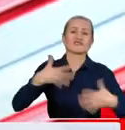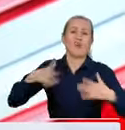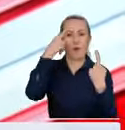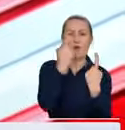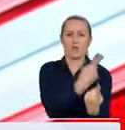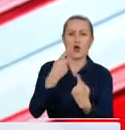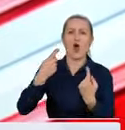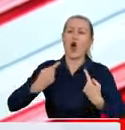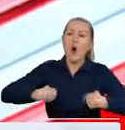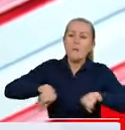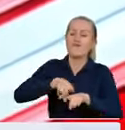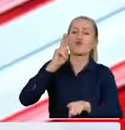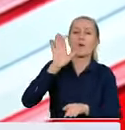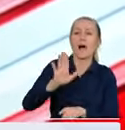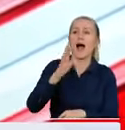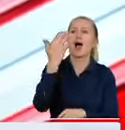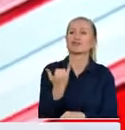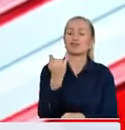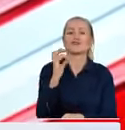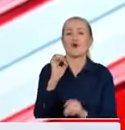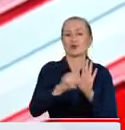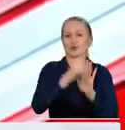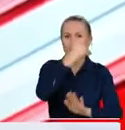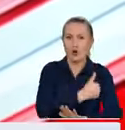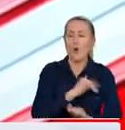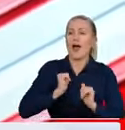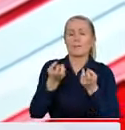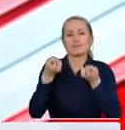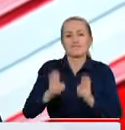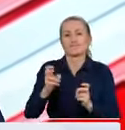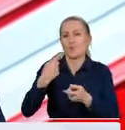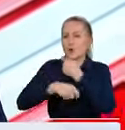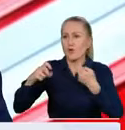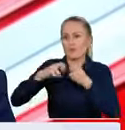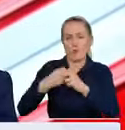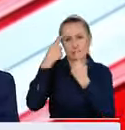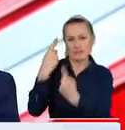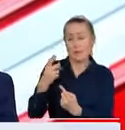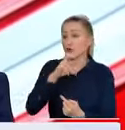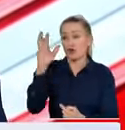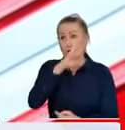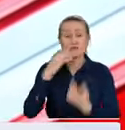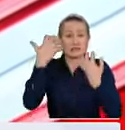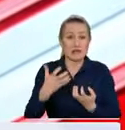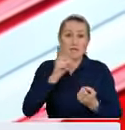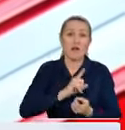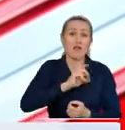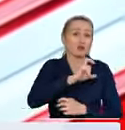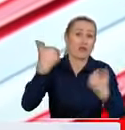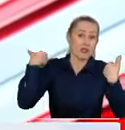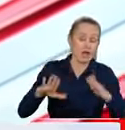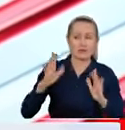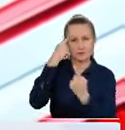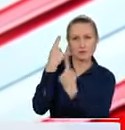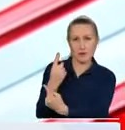którzy mają dzieci w szkołach, w kształtowaniu rozwiązania tego problemu, to znaczy czy rodzice chcą religii, czy nie. I wyobrażam sobie, że w tej